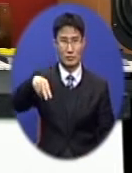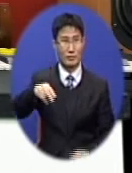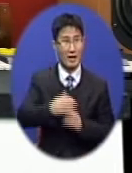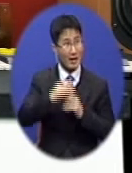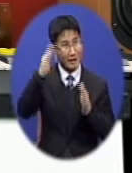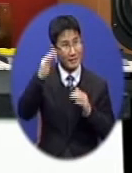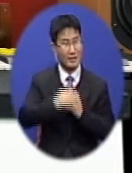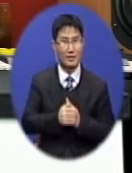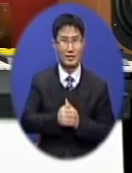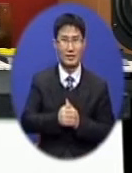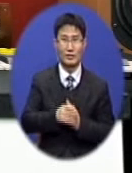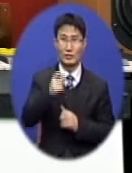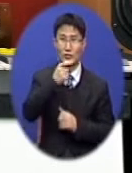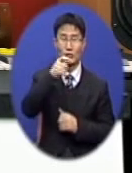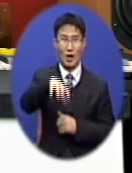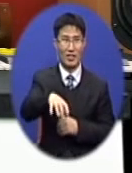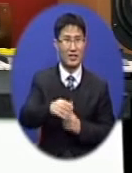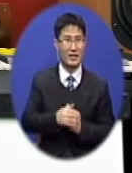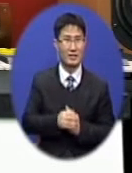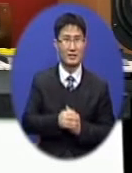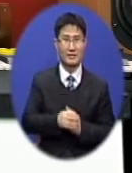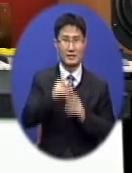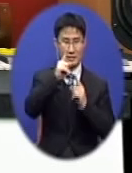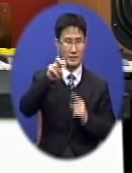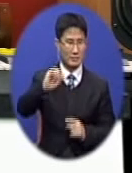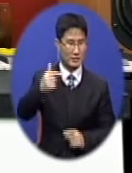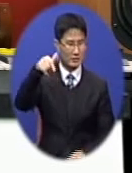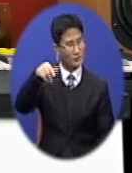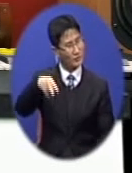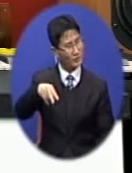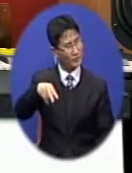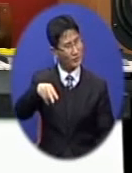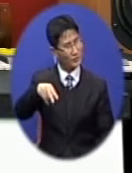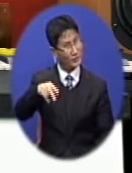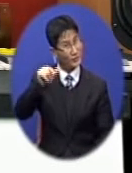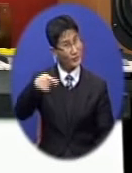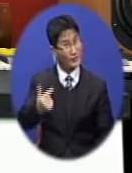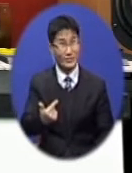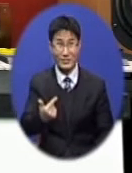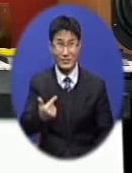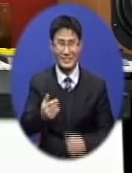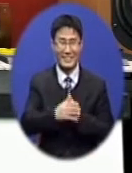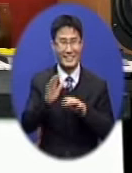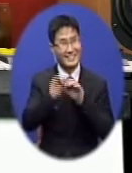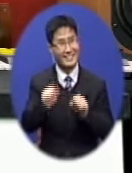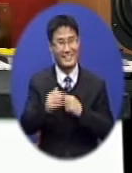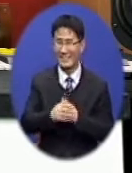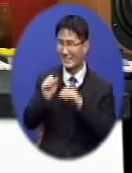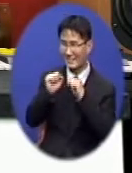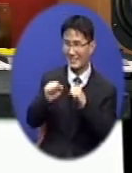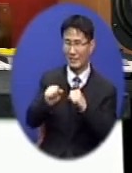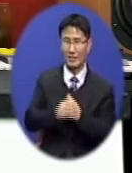네. 경기도 수원시에. 네, 네 이민규 군, 이민규 군, 안녕하세요. 아, 네,